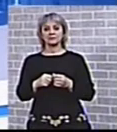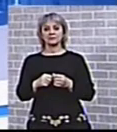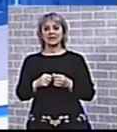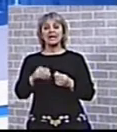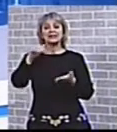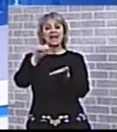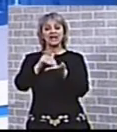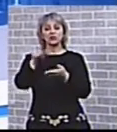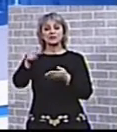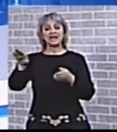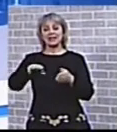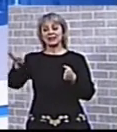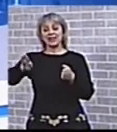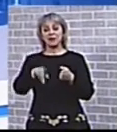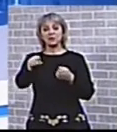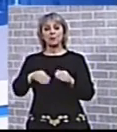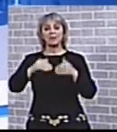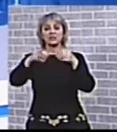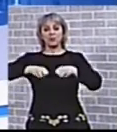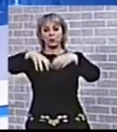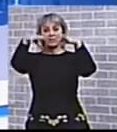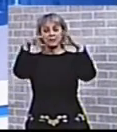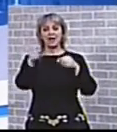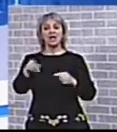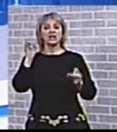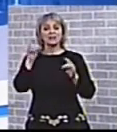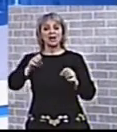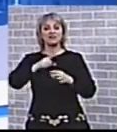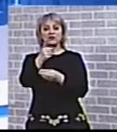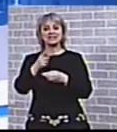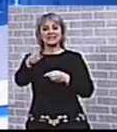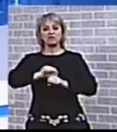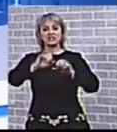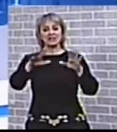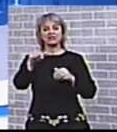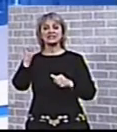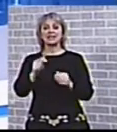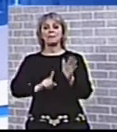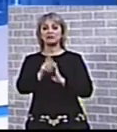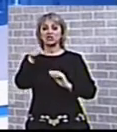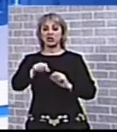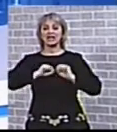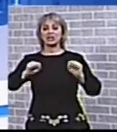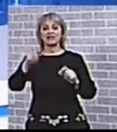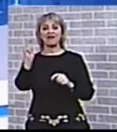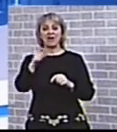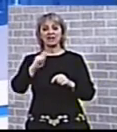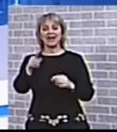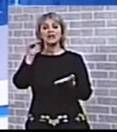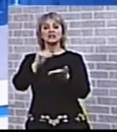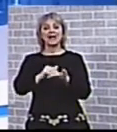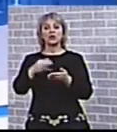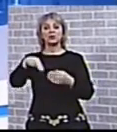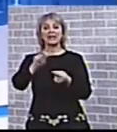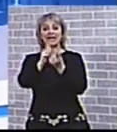На Таганрогской набережной поднимаются клубы дыма, гремят выстрелы и взрывы. В самом разгаре Крымская война. В Таганрог